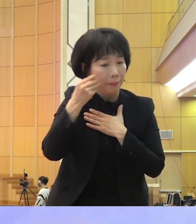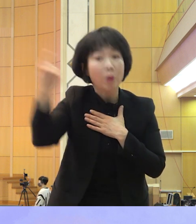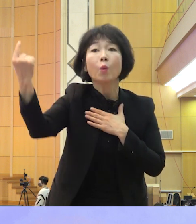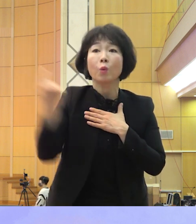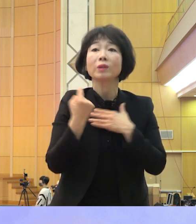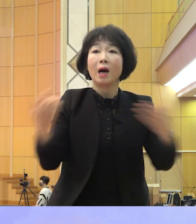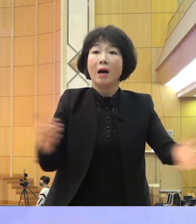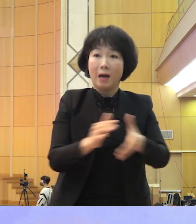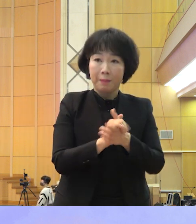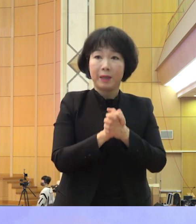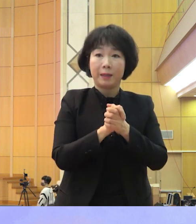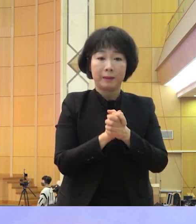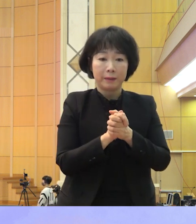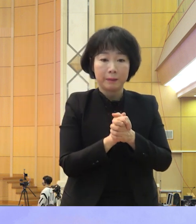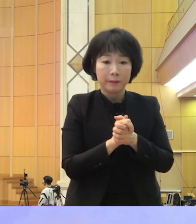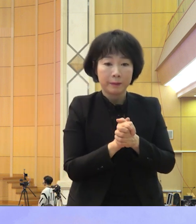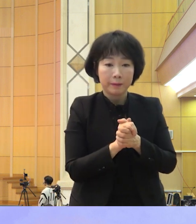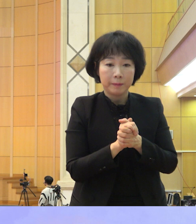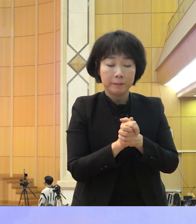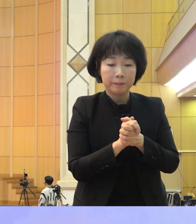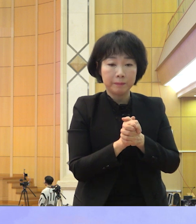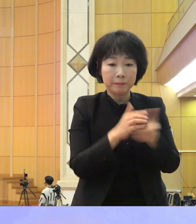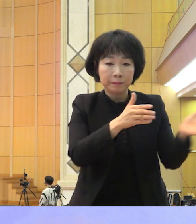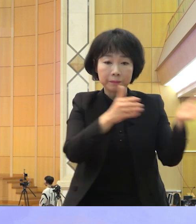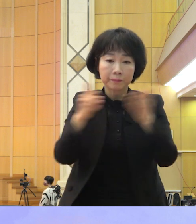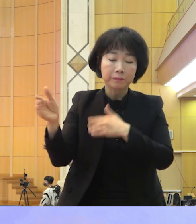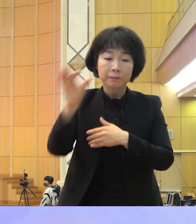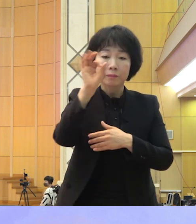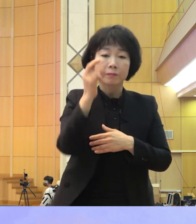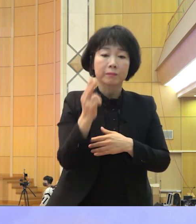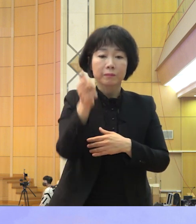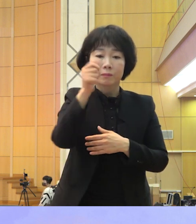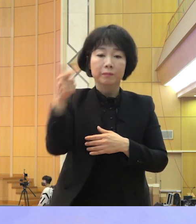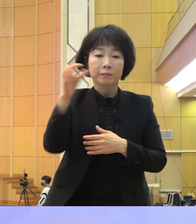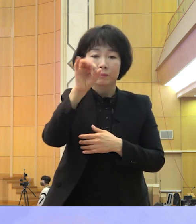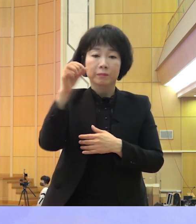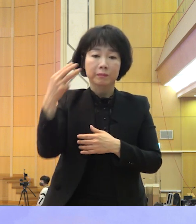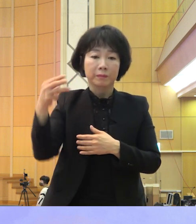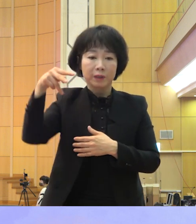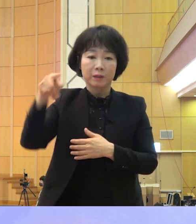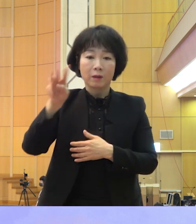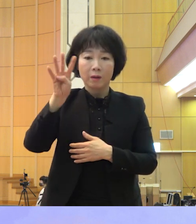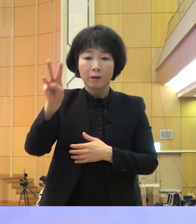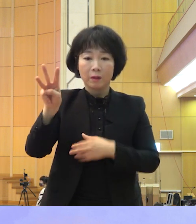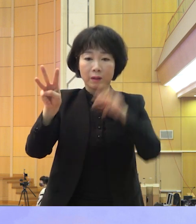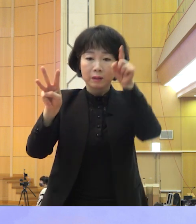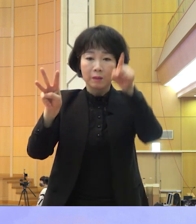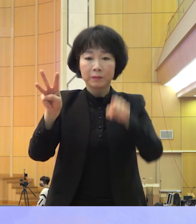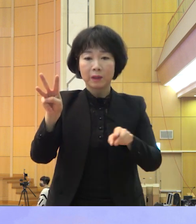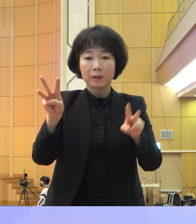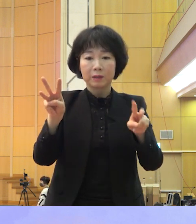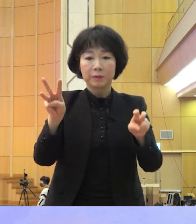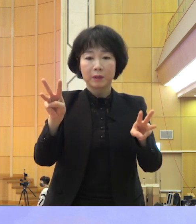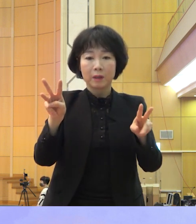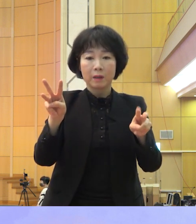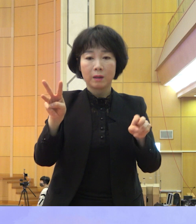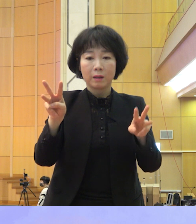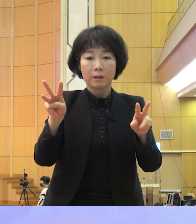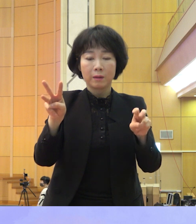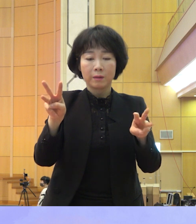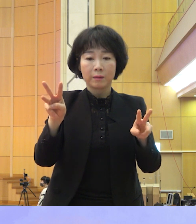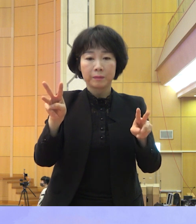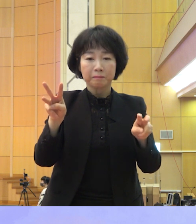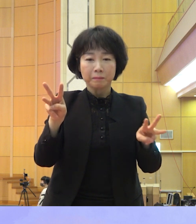거예요. 여기서부터 중요한 겁니다. 그러면 요한일서 3장 23절입니다. 요한일서 3장